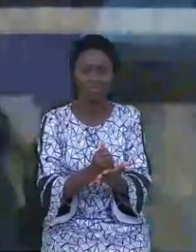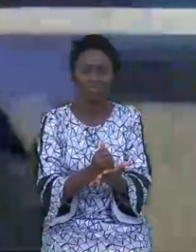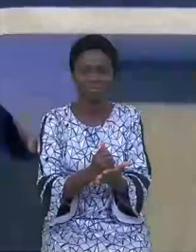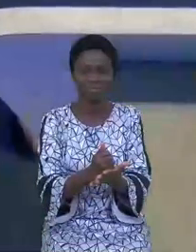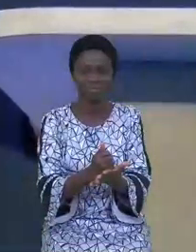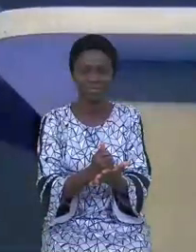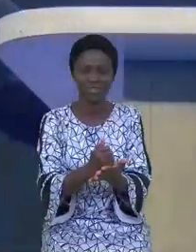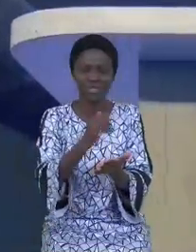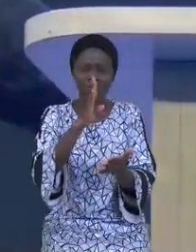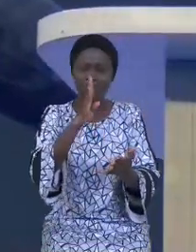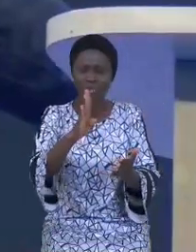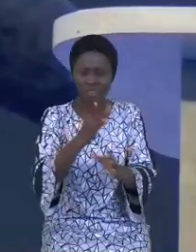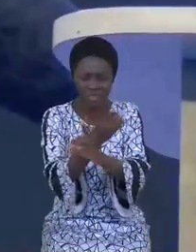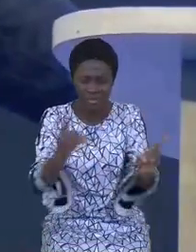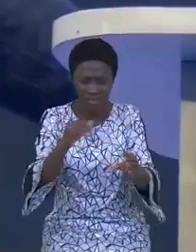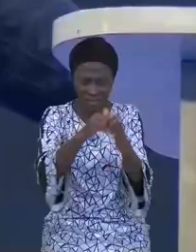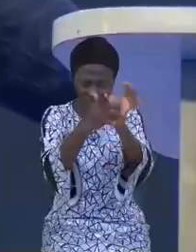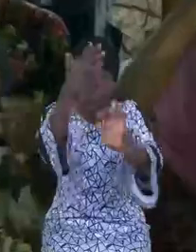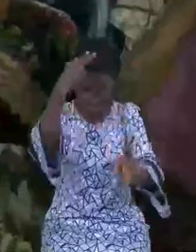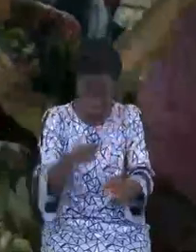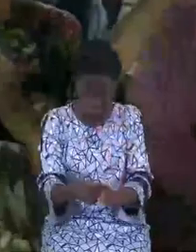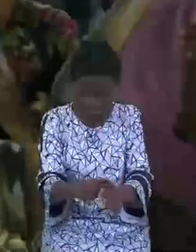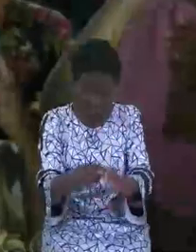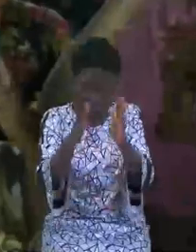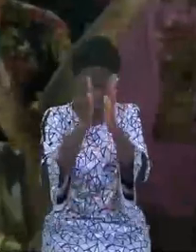Soyez délivré au nom de Jésus.